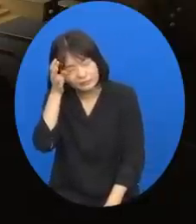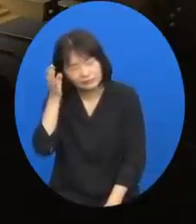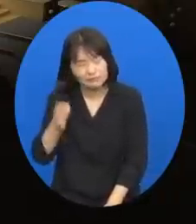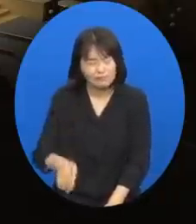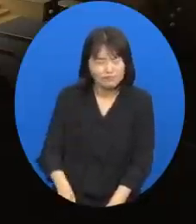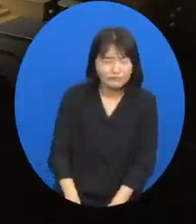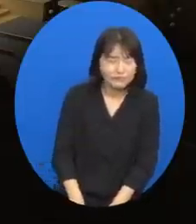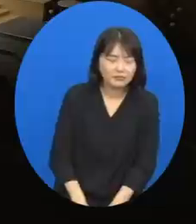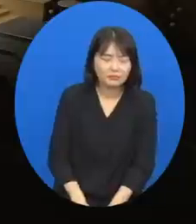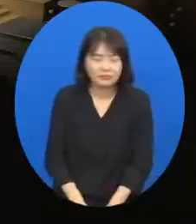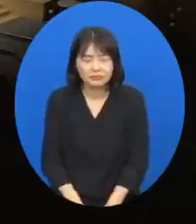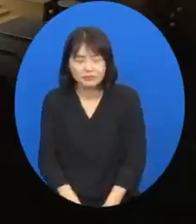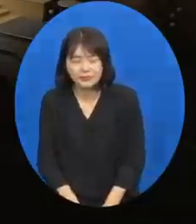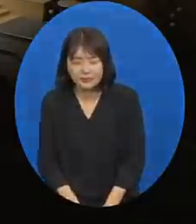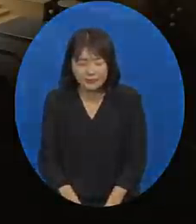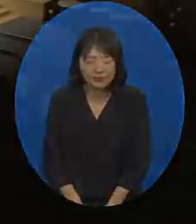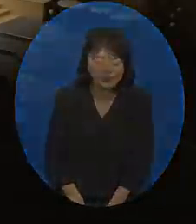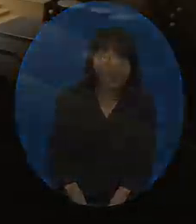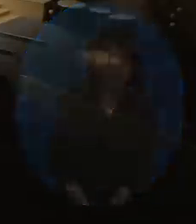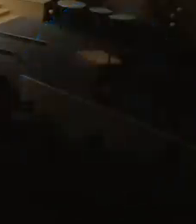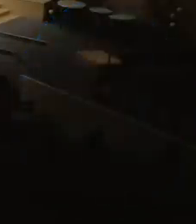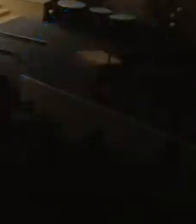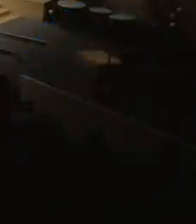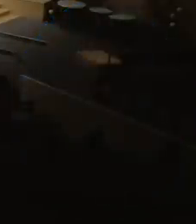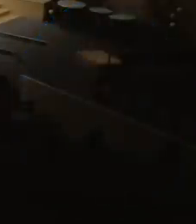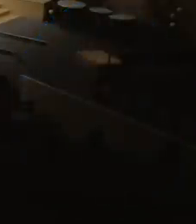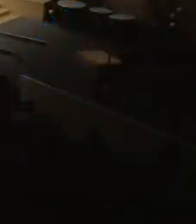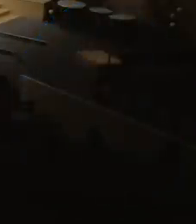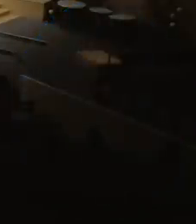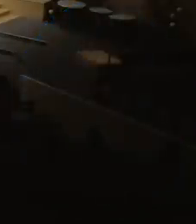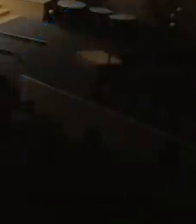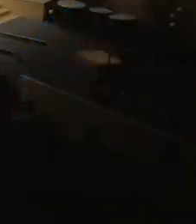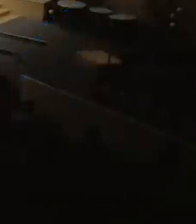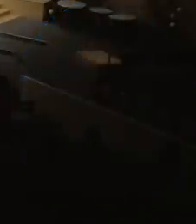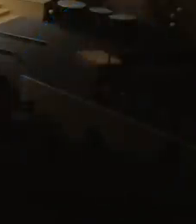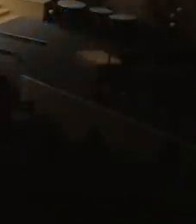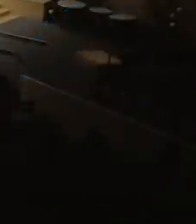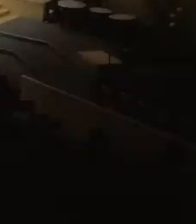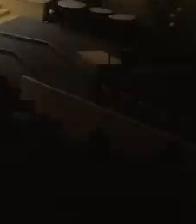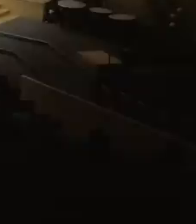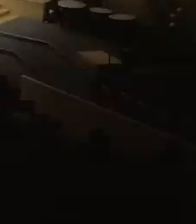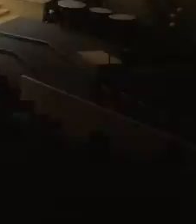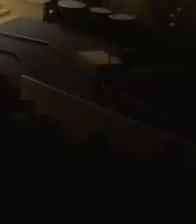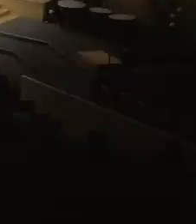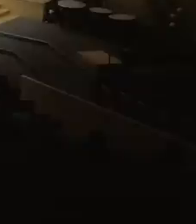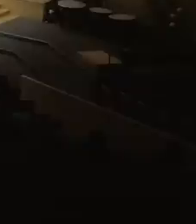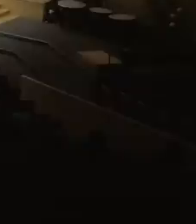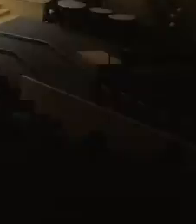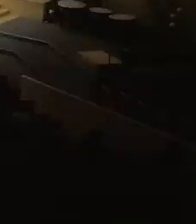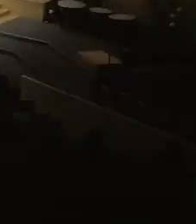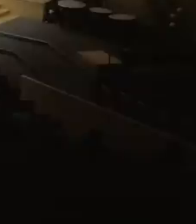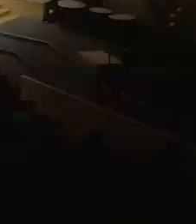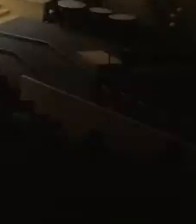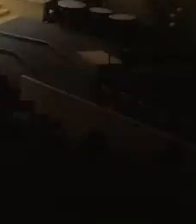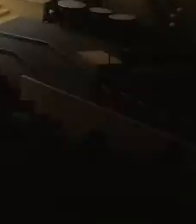터짐 장군님 아버지 창만 악화된 flood 소스가 되게 하려 하지 않았어